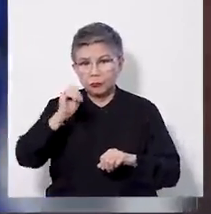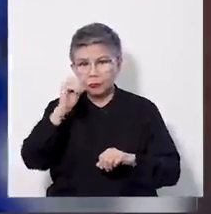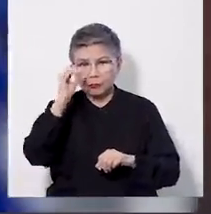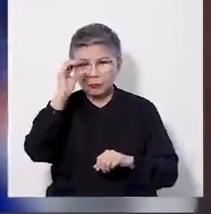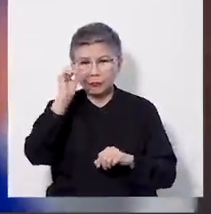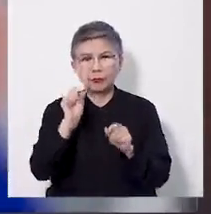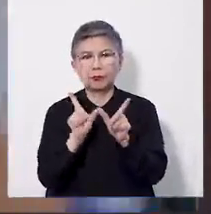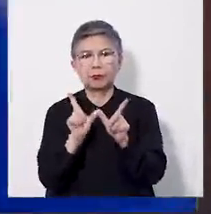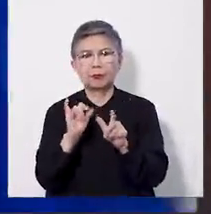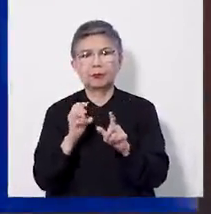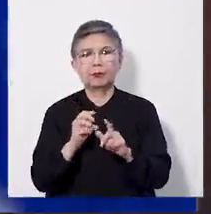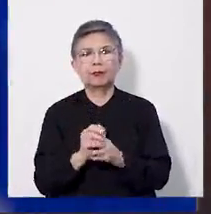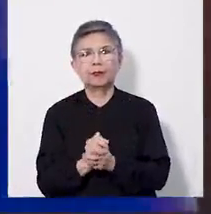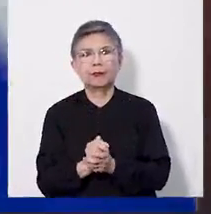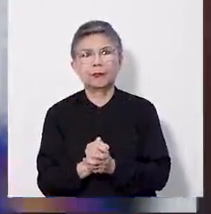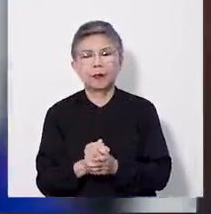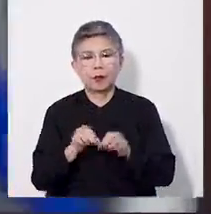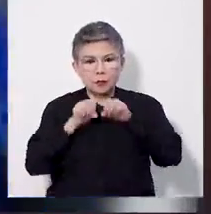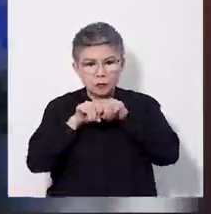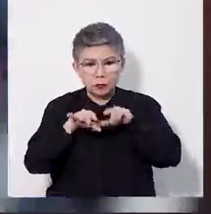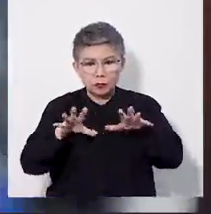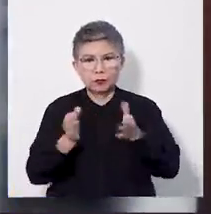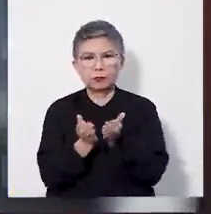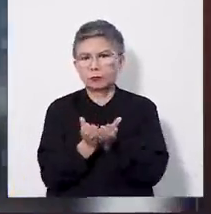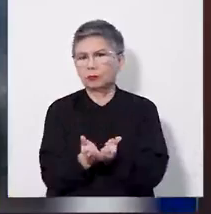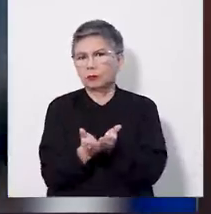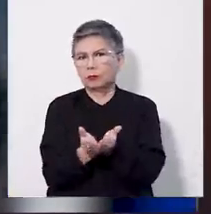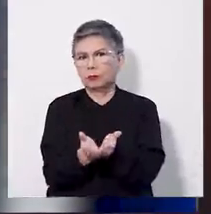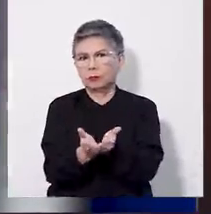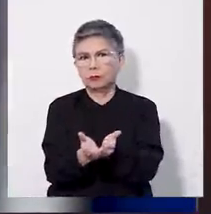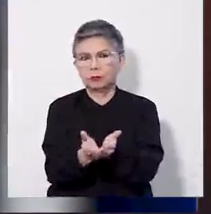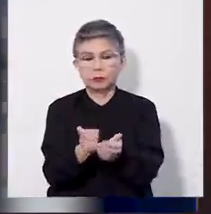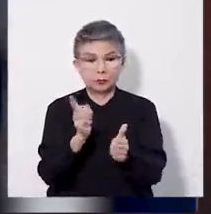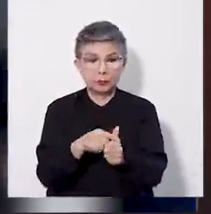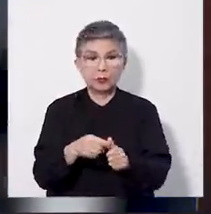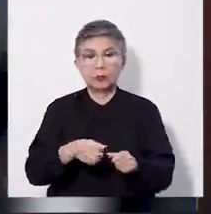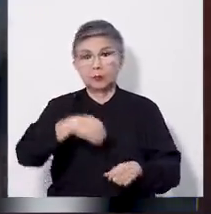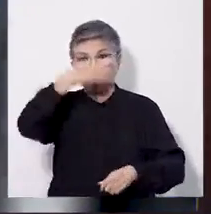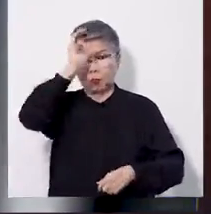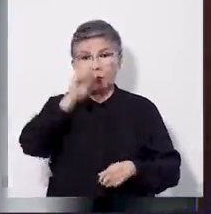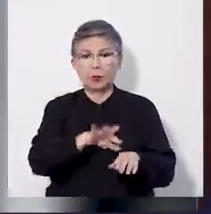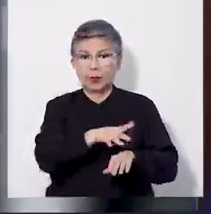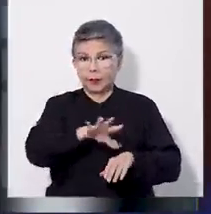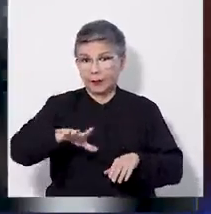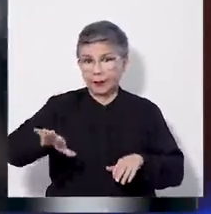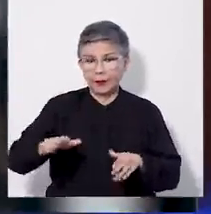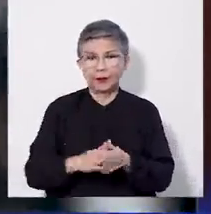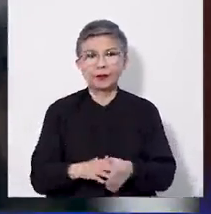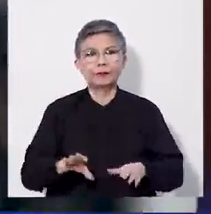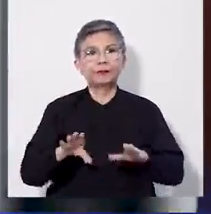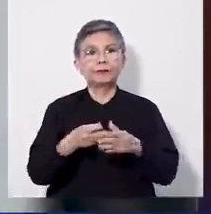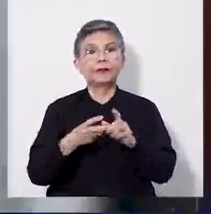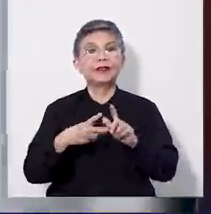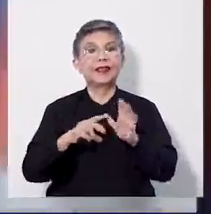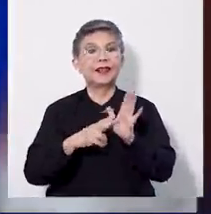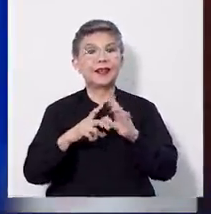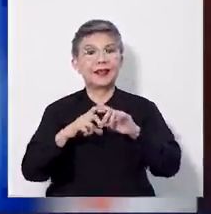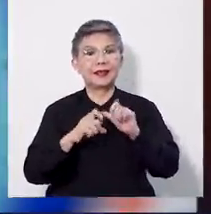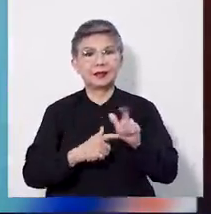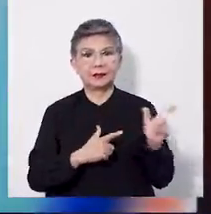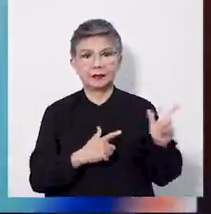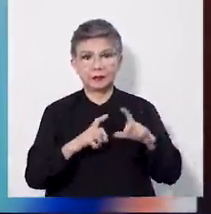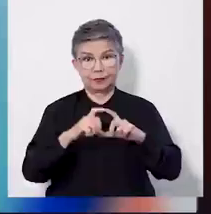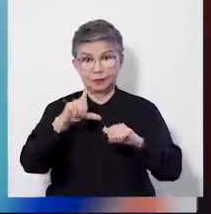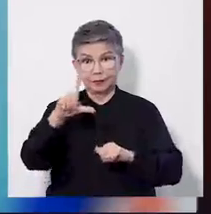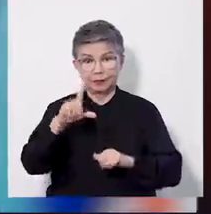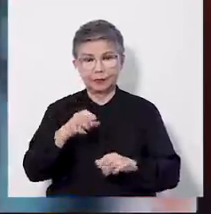WIB dengan mengerahkan beberapa kapal baik dari Polair Polda Basarnas TNI